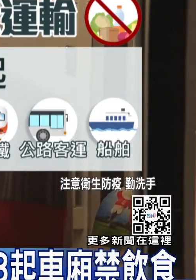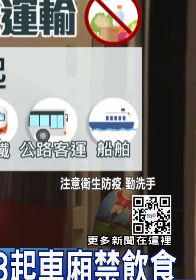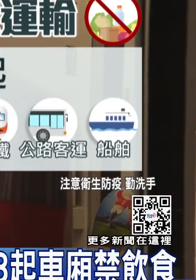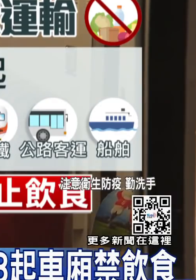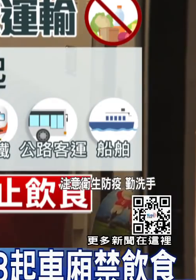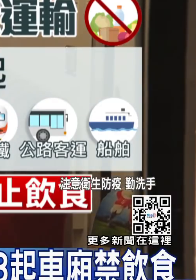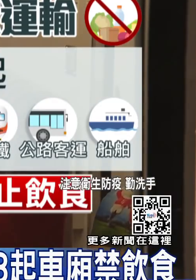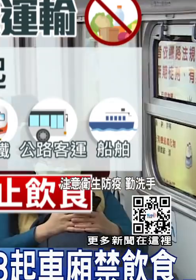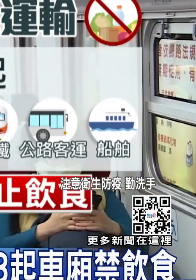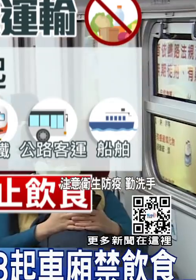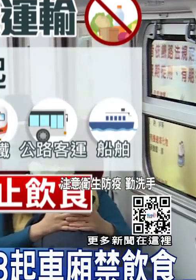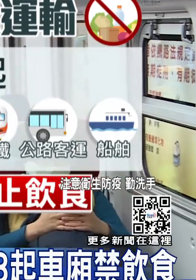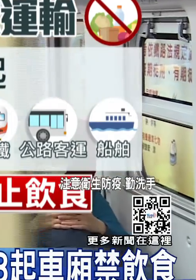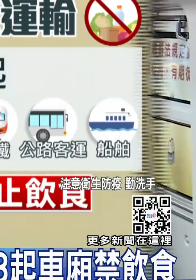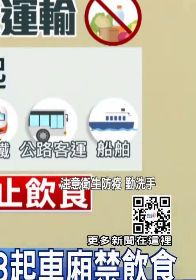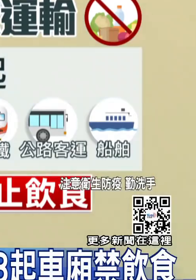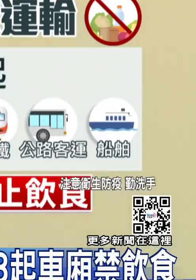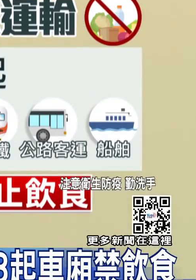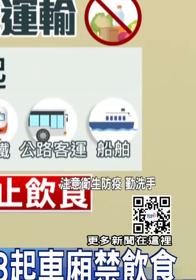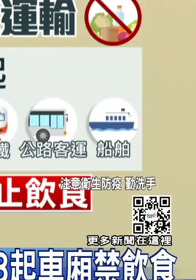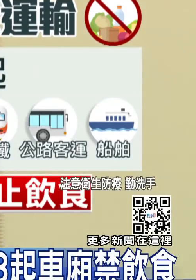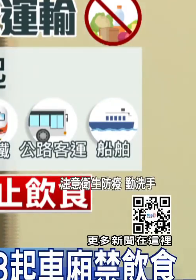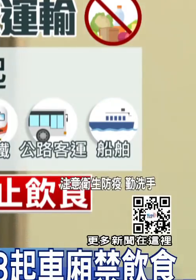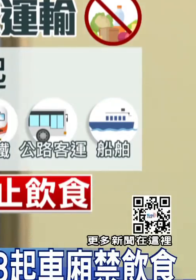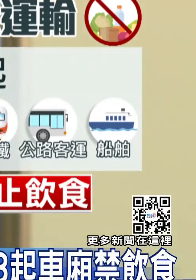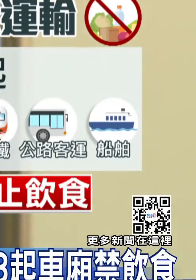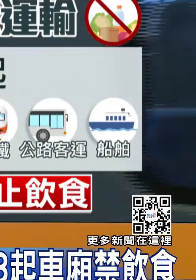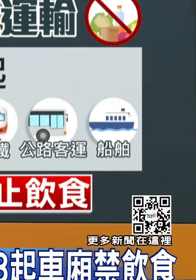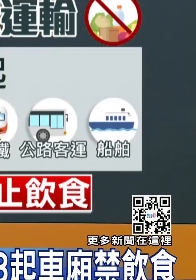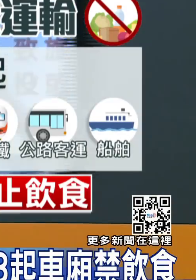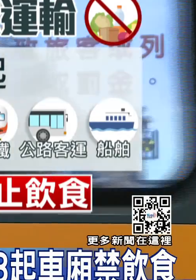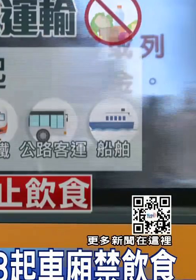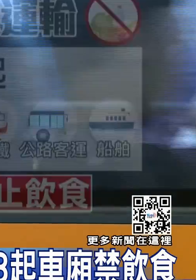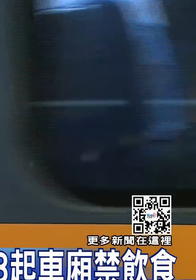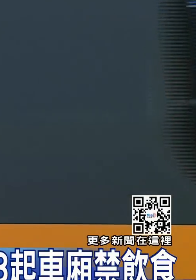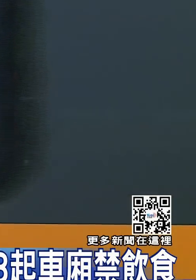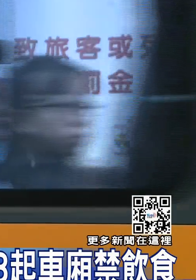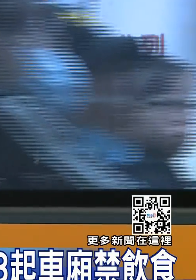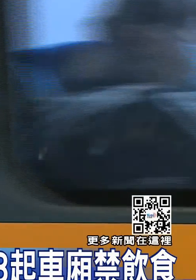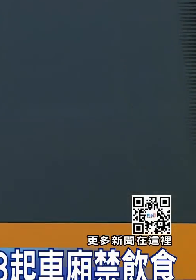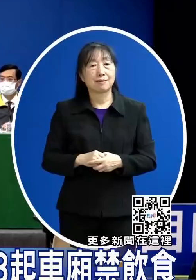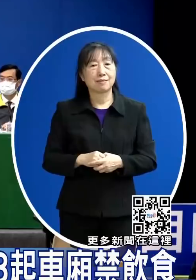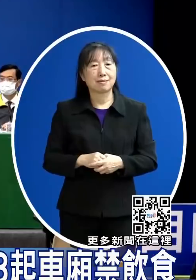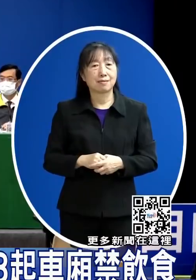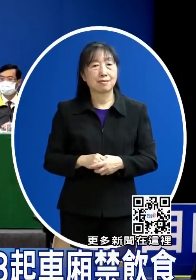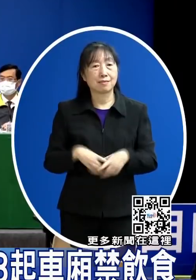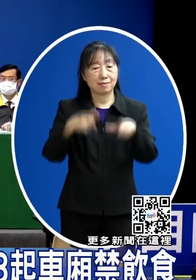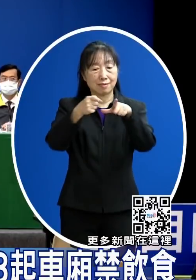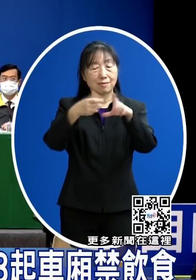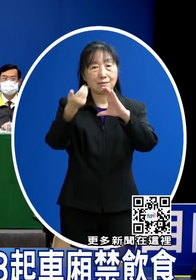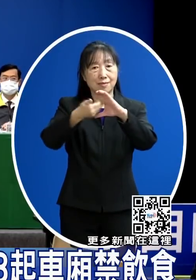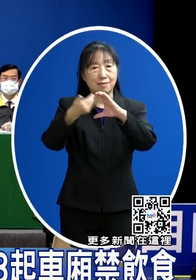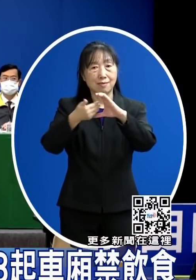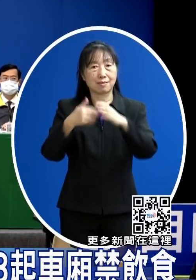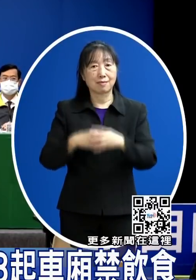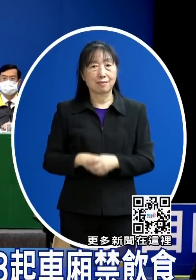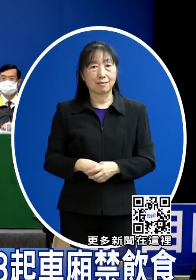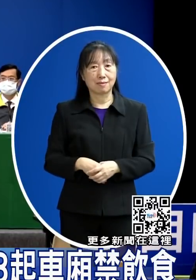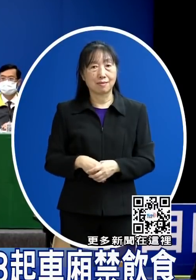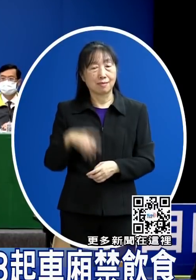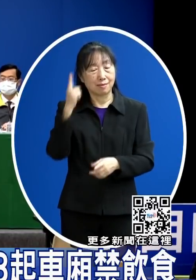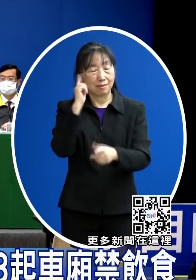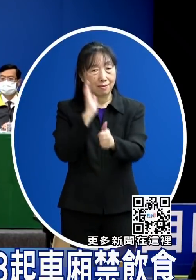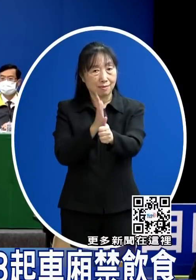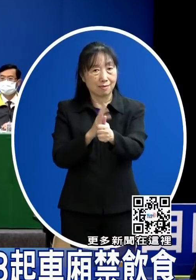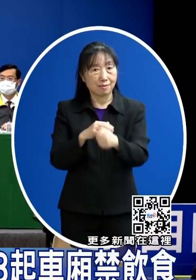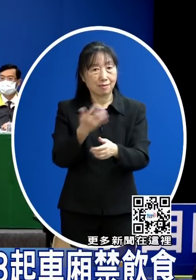航班，通通禁止饮食，千万别跟自己的荷包过不去。另外，针对民众入内用餐有无落实十连制，陈